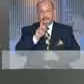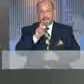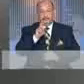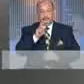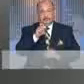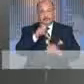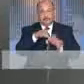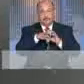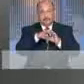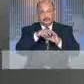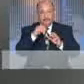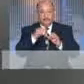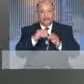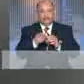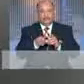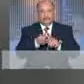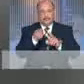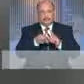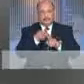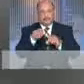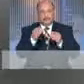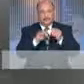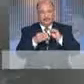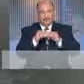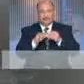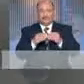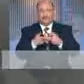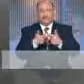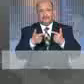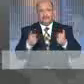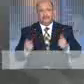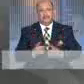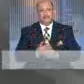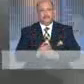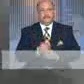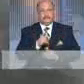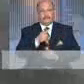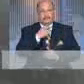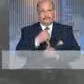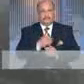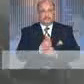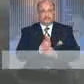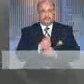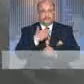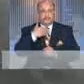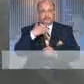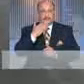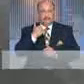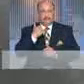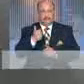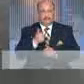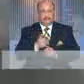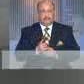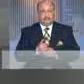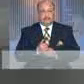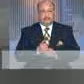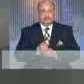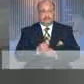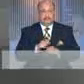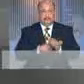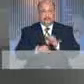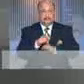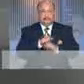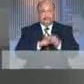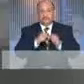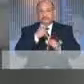ديما يقول لي ما نجمش نعمل لك عدسة قبل، وبعدها قال لي جات العدسة واللي معناتها